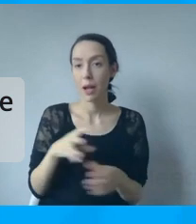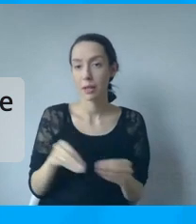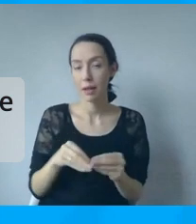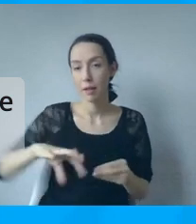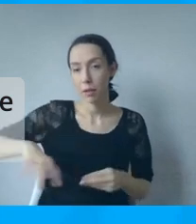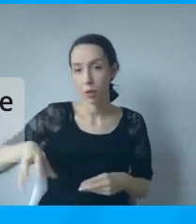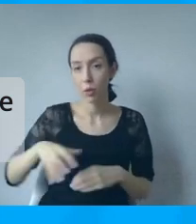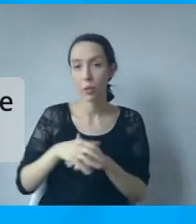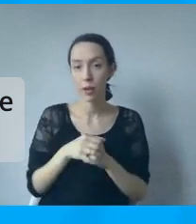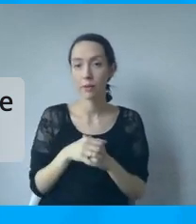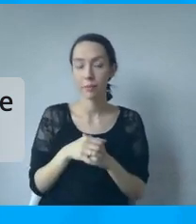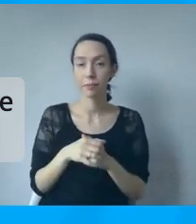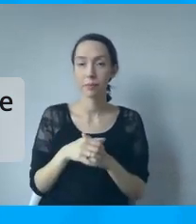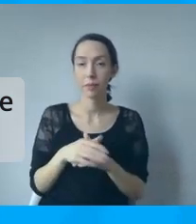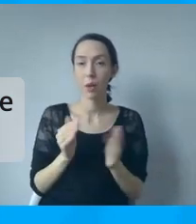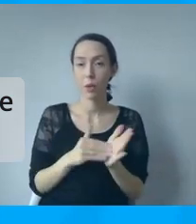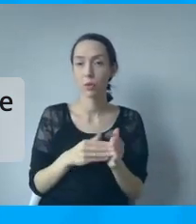też można do umiejętności tutaj,